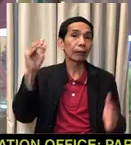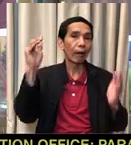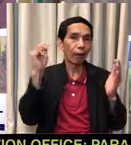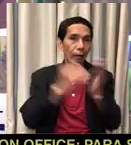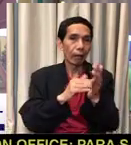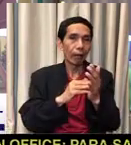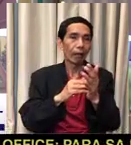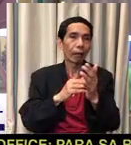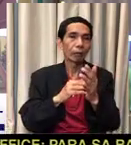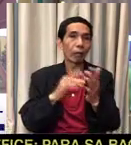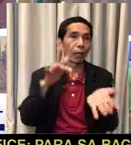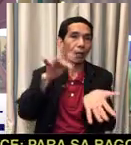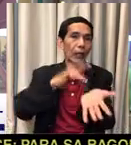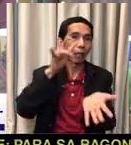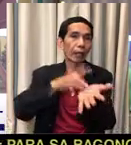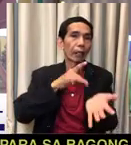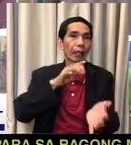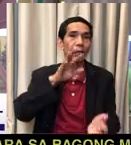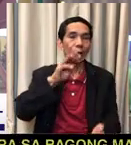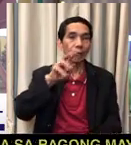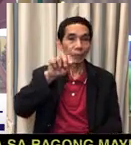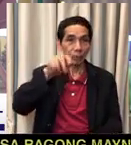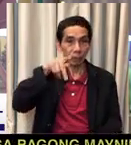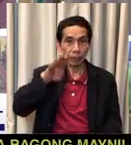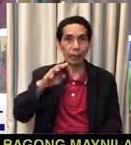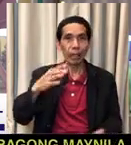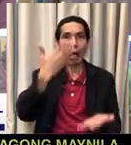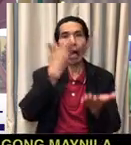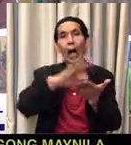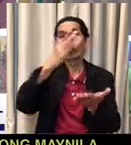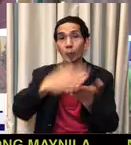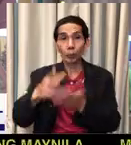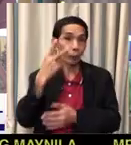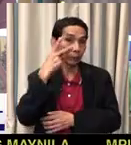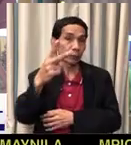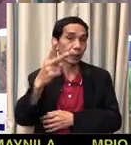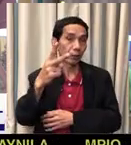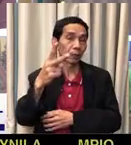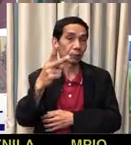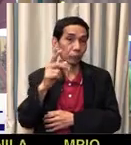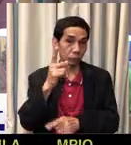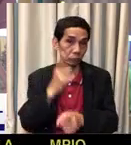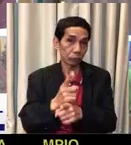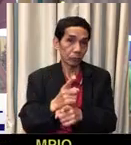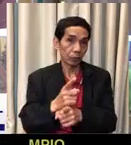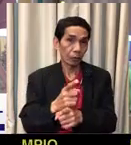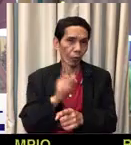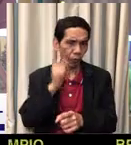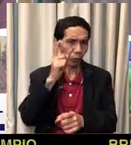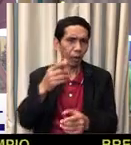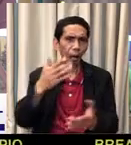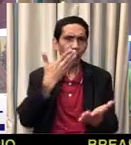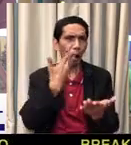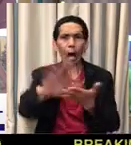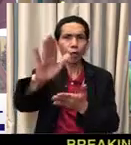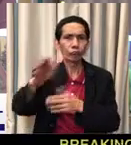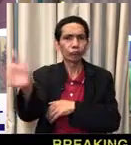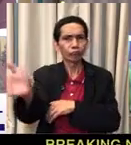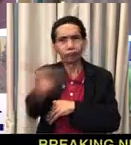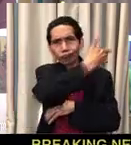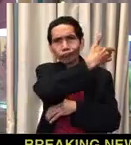125,138. Yung mga nangabuso naman na MTPB, pinagtatanggal ko, nakikita ninyo. Di ba? Ora mismo, walang